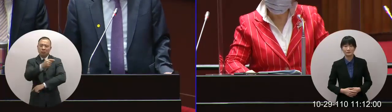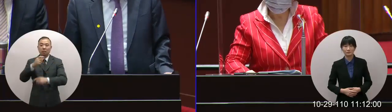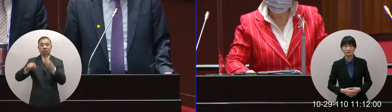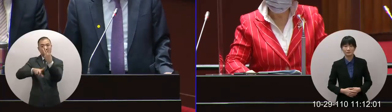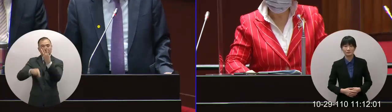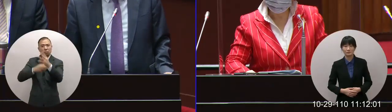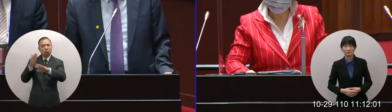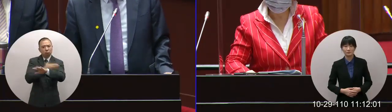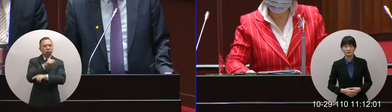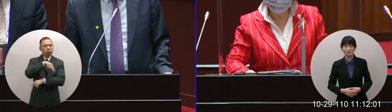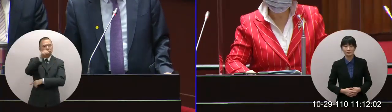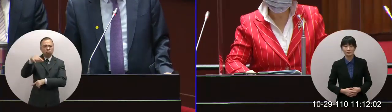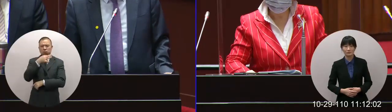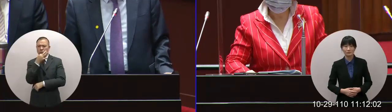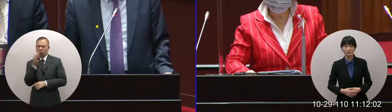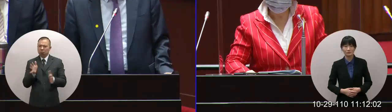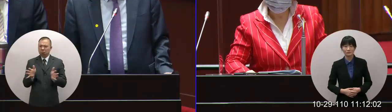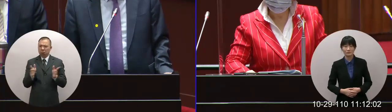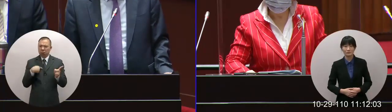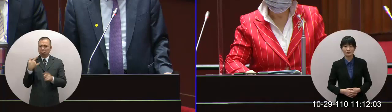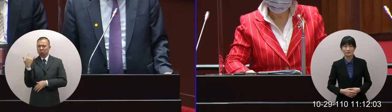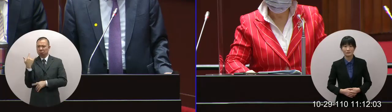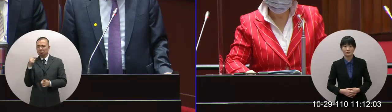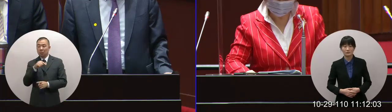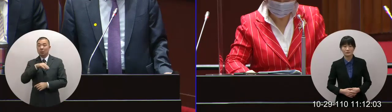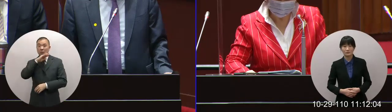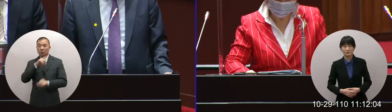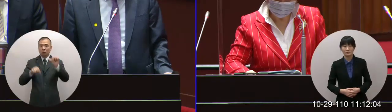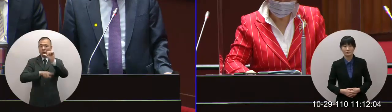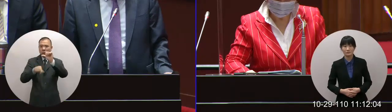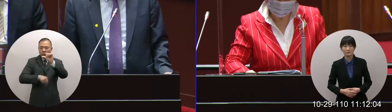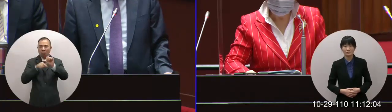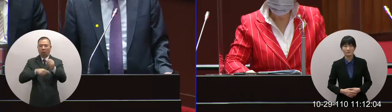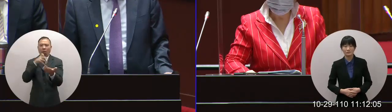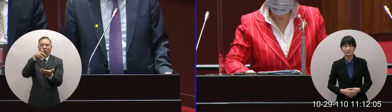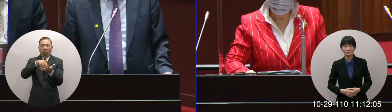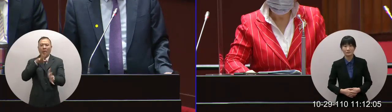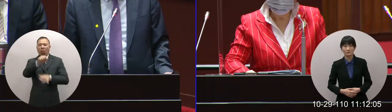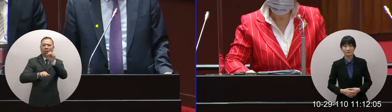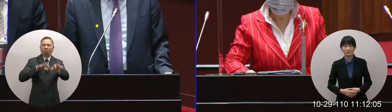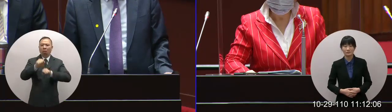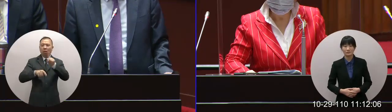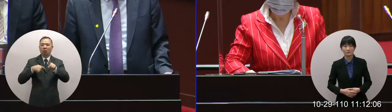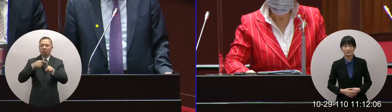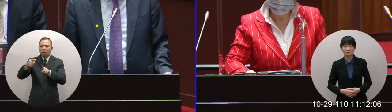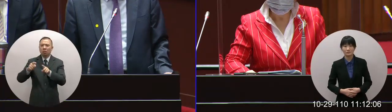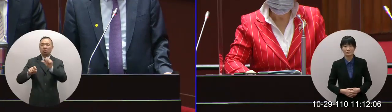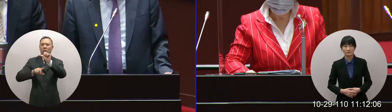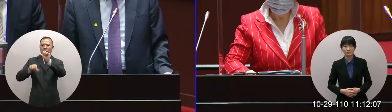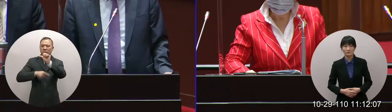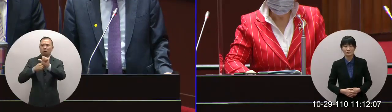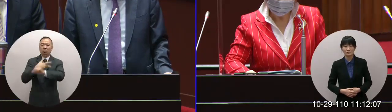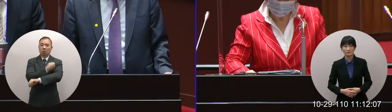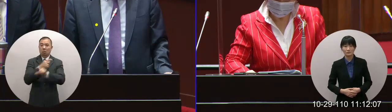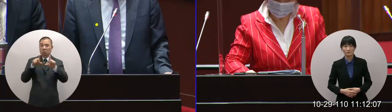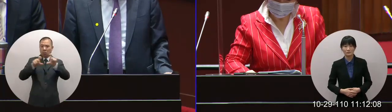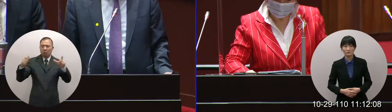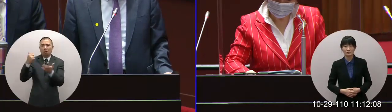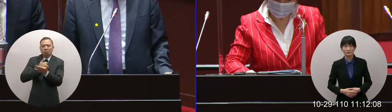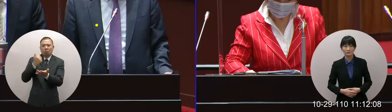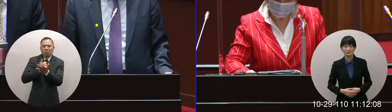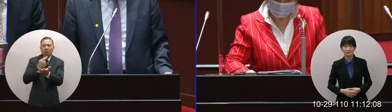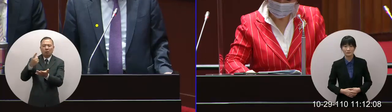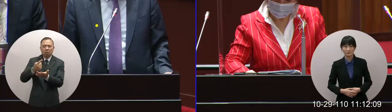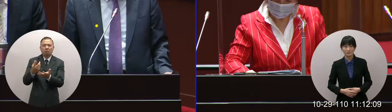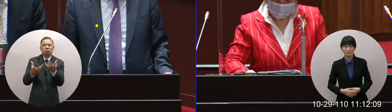不愿意打，五月后大家要强打。我们虽然在有限的疫苗跟到货没有办法掌握的情况之下，但是也根